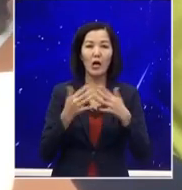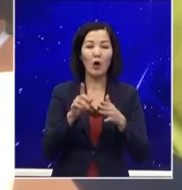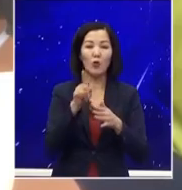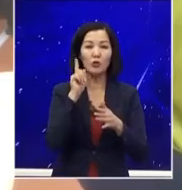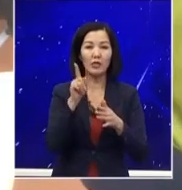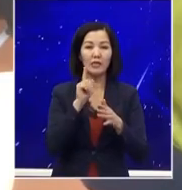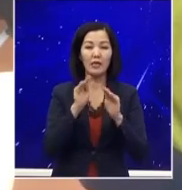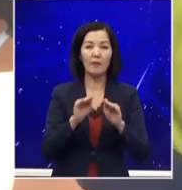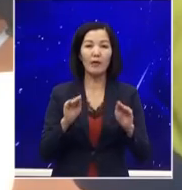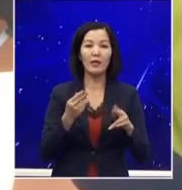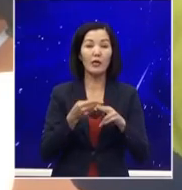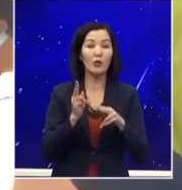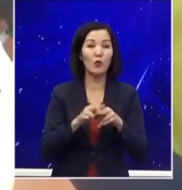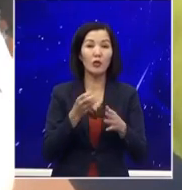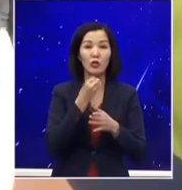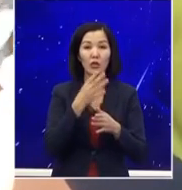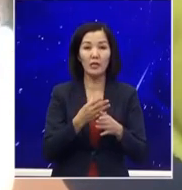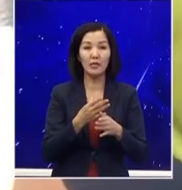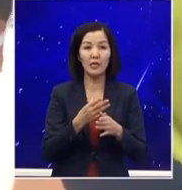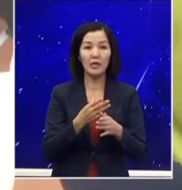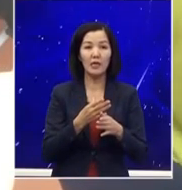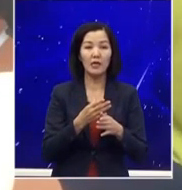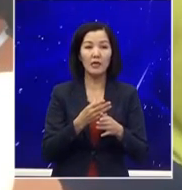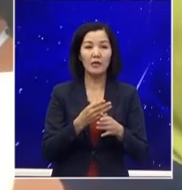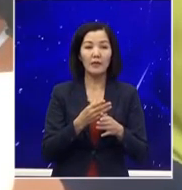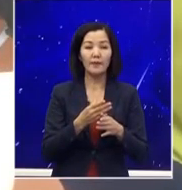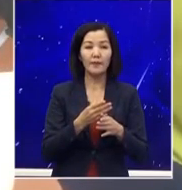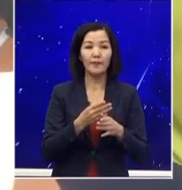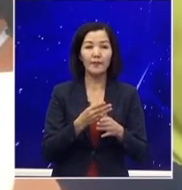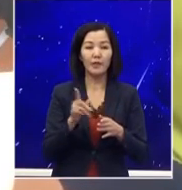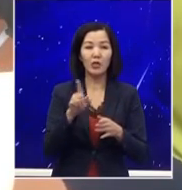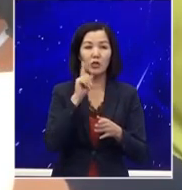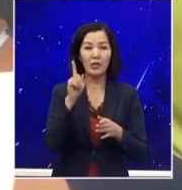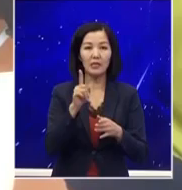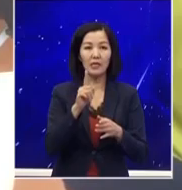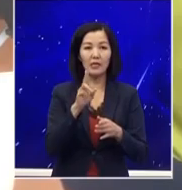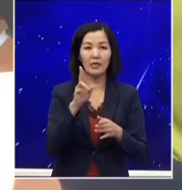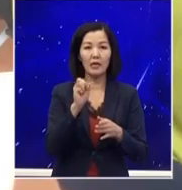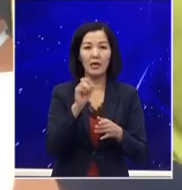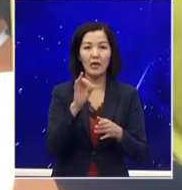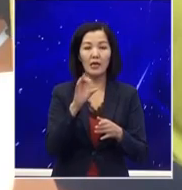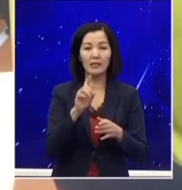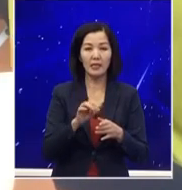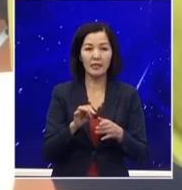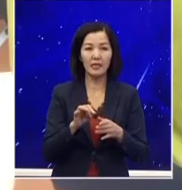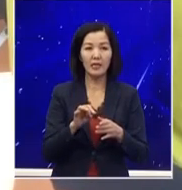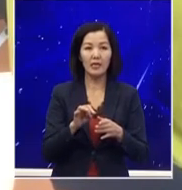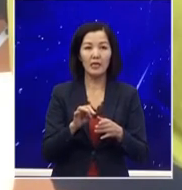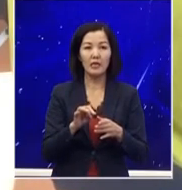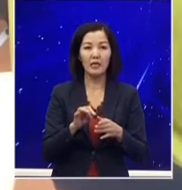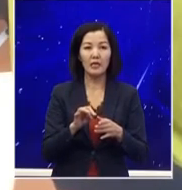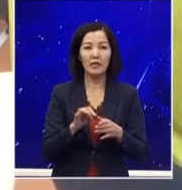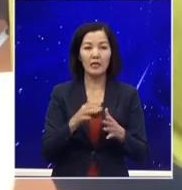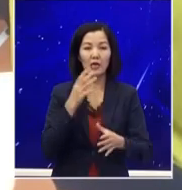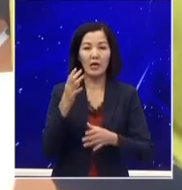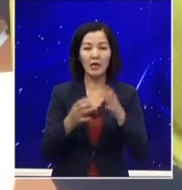балаларына үлкен мүмкіндік. Енді осы Құдай қаласа осы жастардың атынан, Қарасаздың жастардың атынан осы